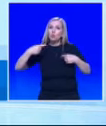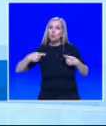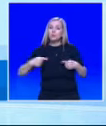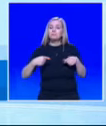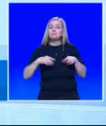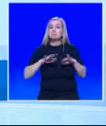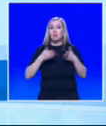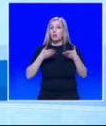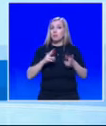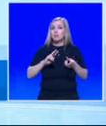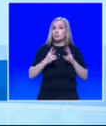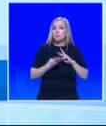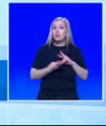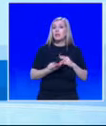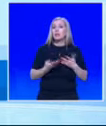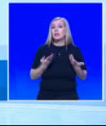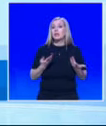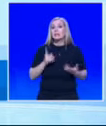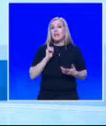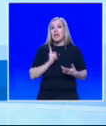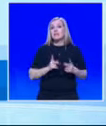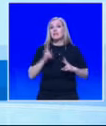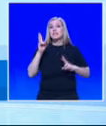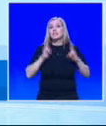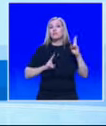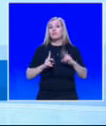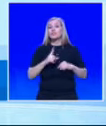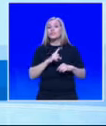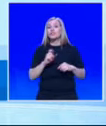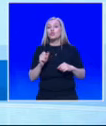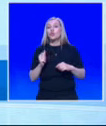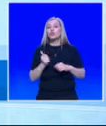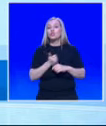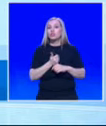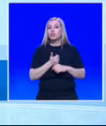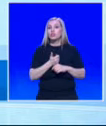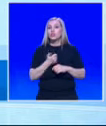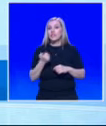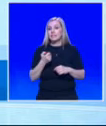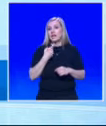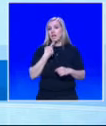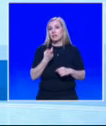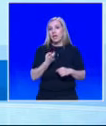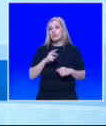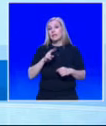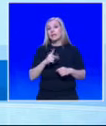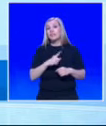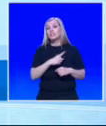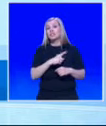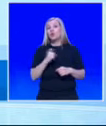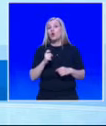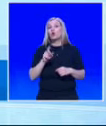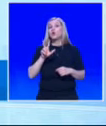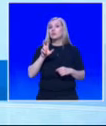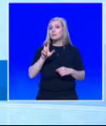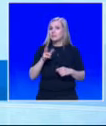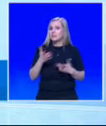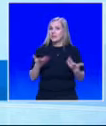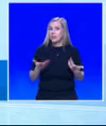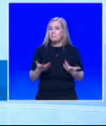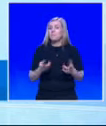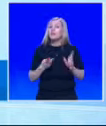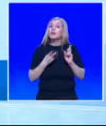тези промени трябва да се гласуват с 160 гласа или с 180. И второ, по същество, дали